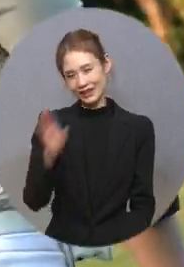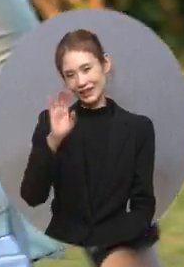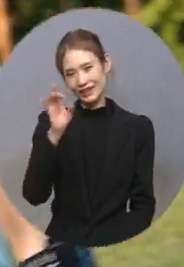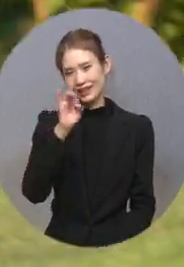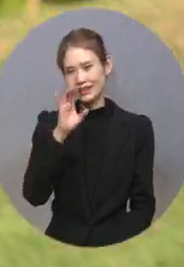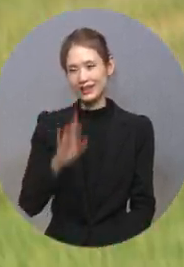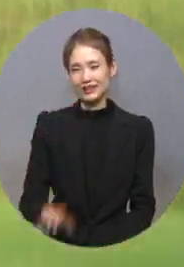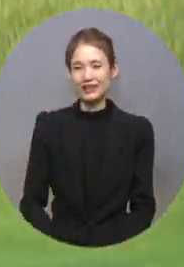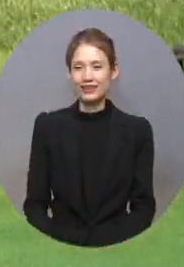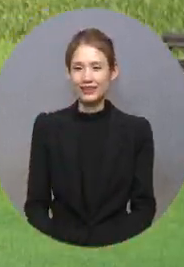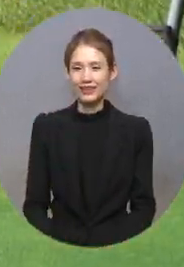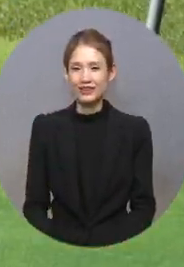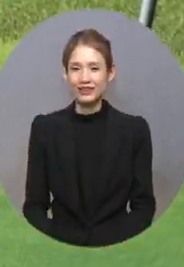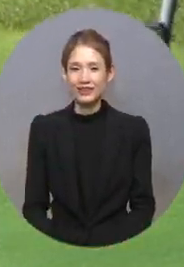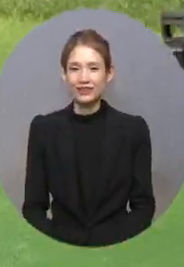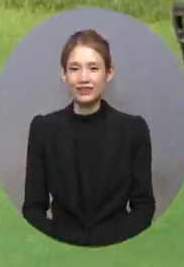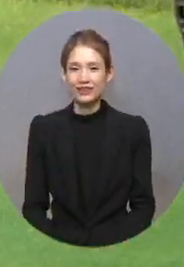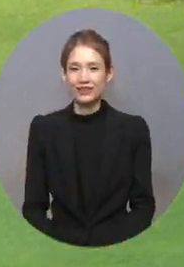안가. 안 온다.